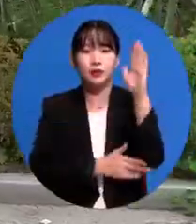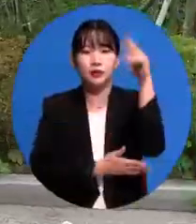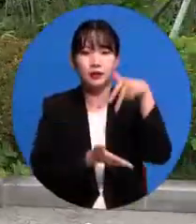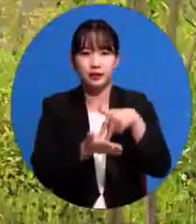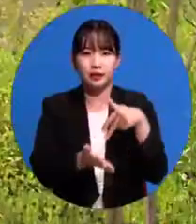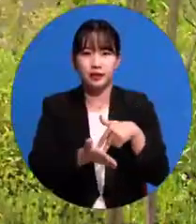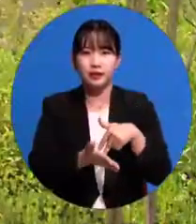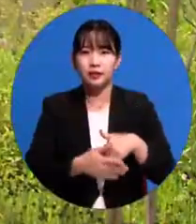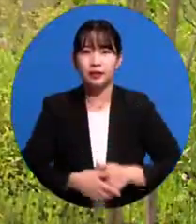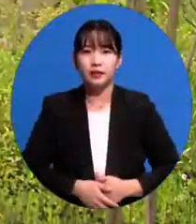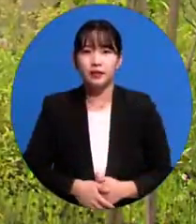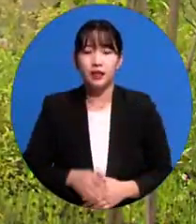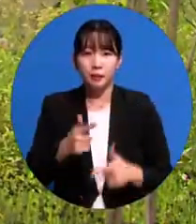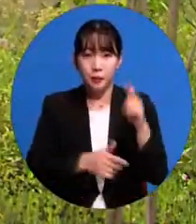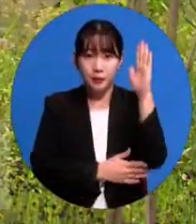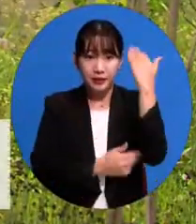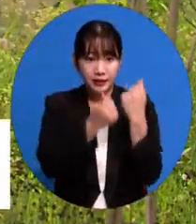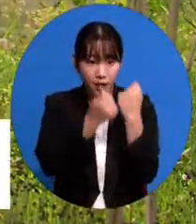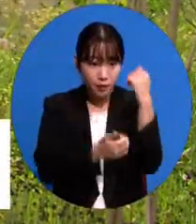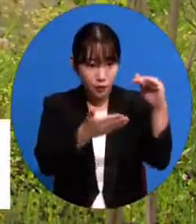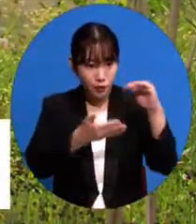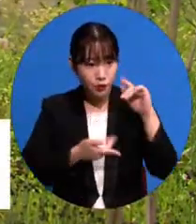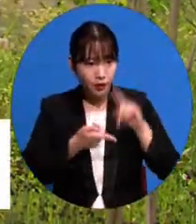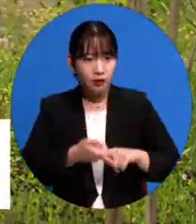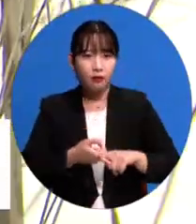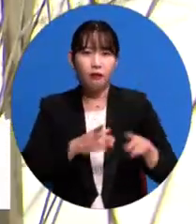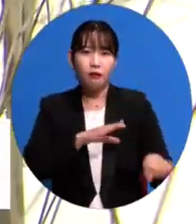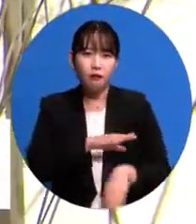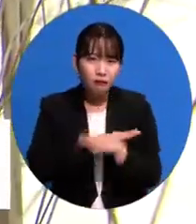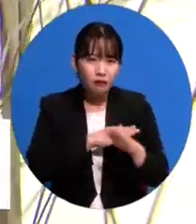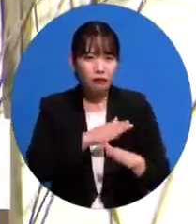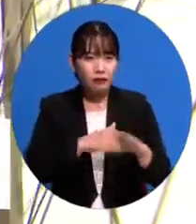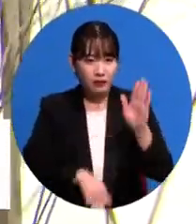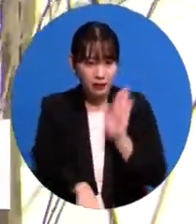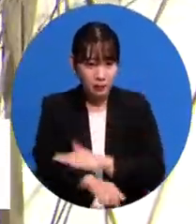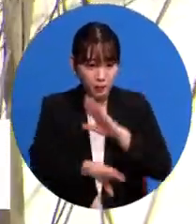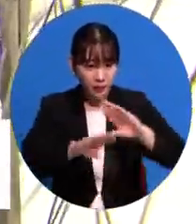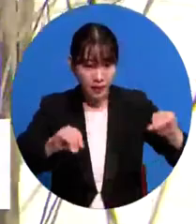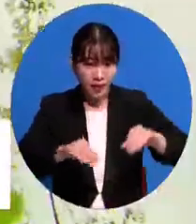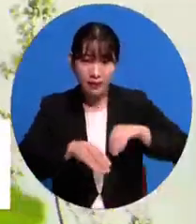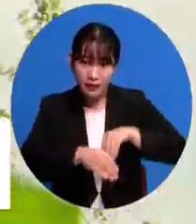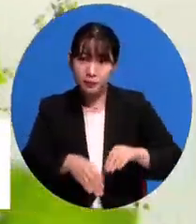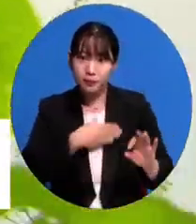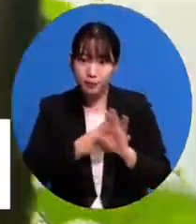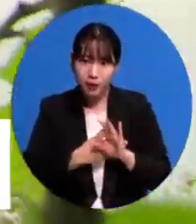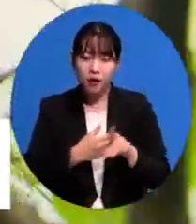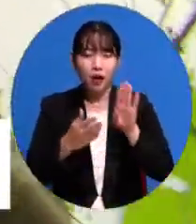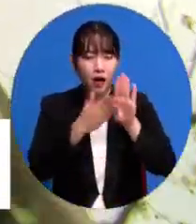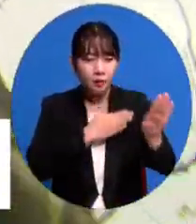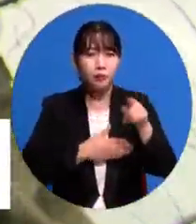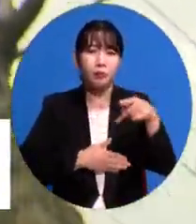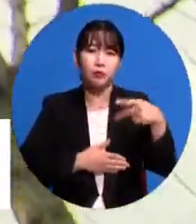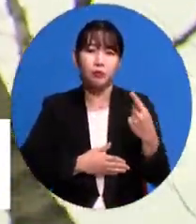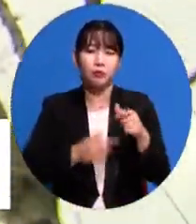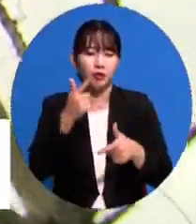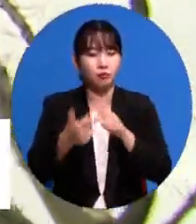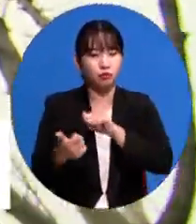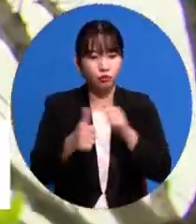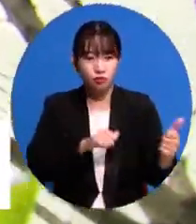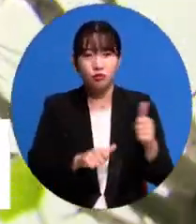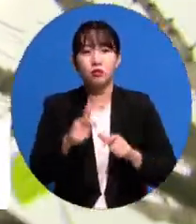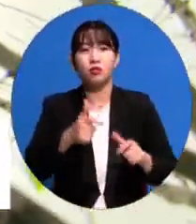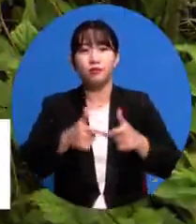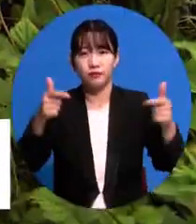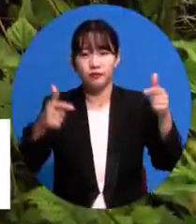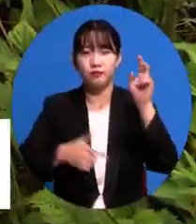입장. 목포시 설명대로 부실한 식재 기반이 근본적인 문제라면 앞으로도 나무 고사 피해는